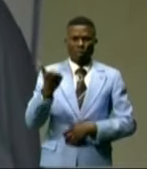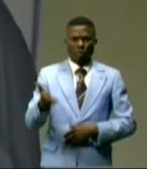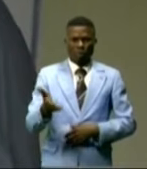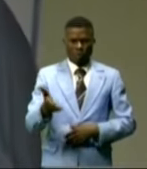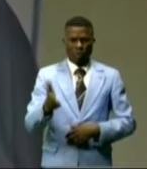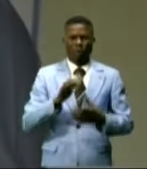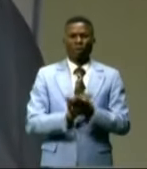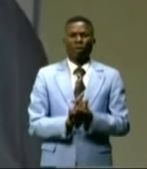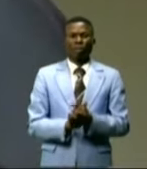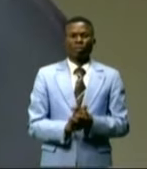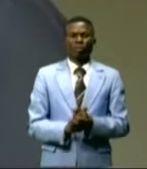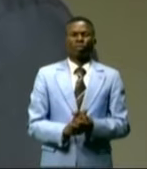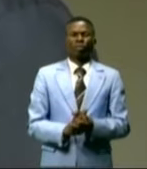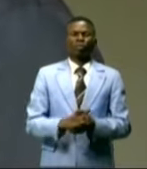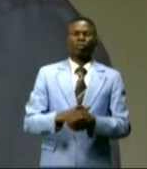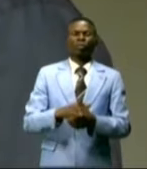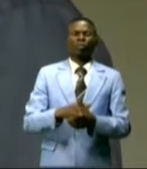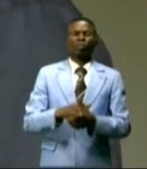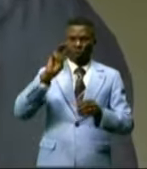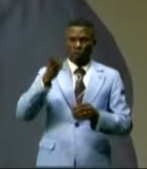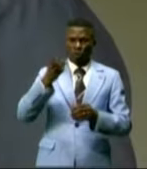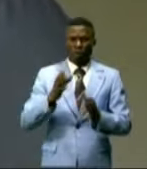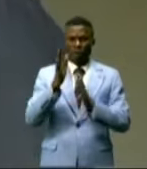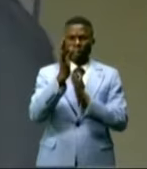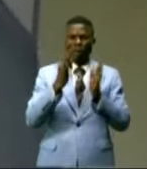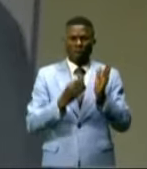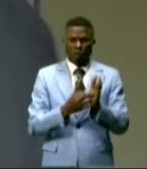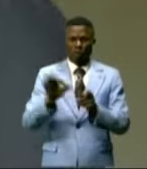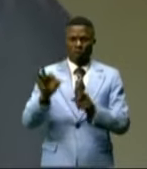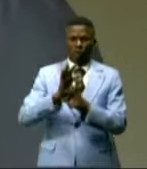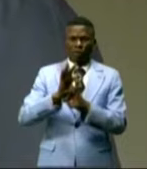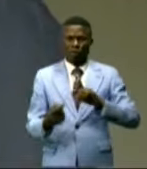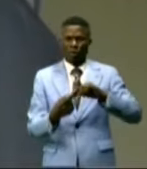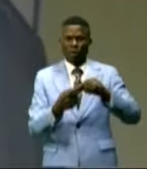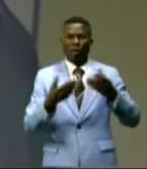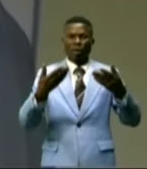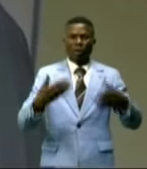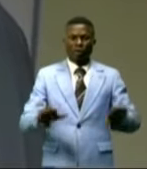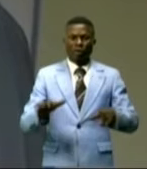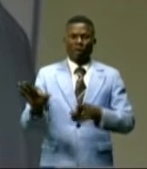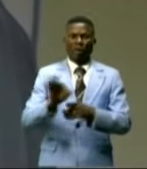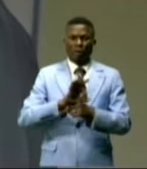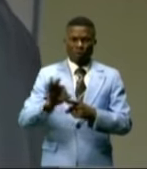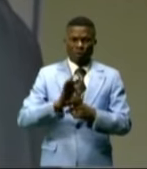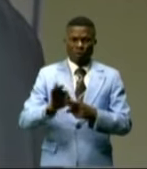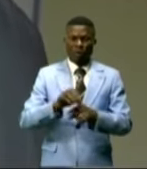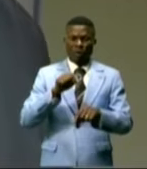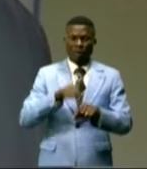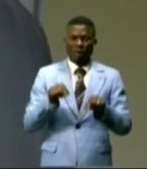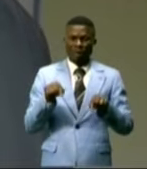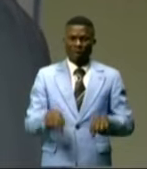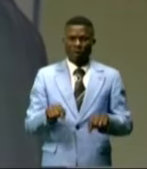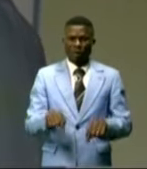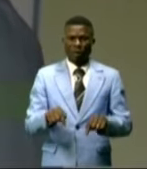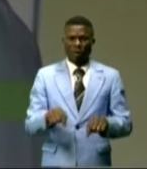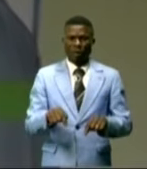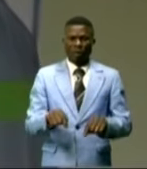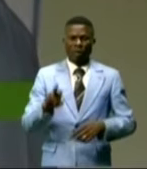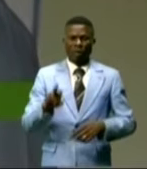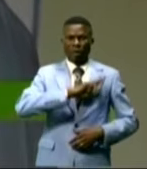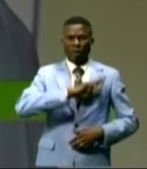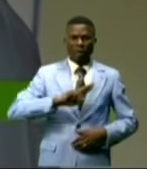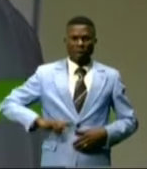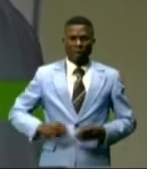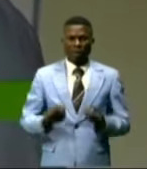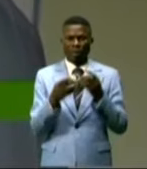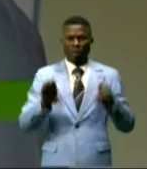35e promotion ordinaire et la 18e session spéciale terminent leur formation au moment où la République